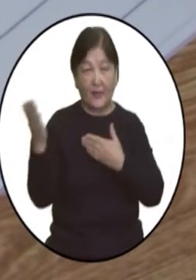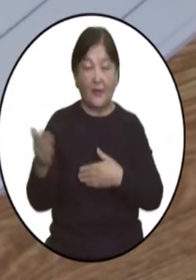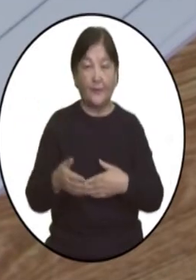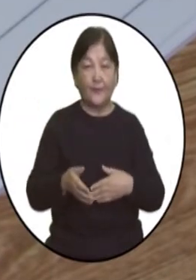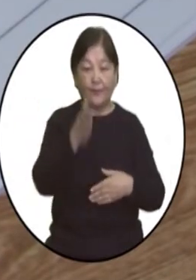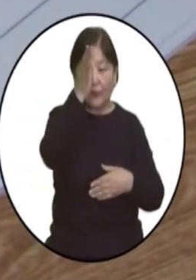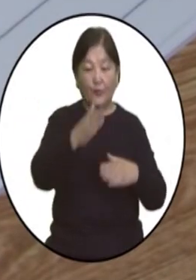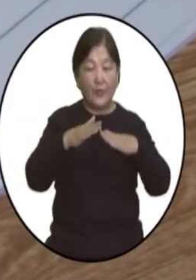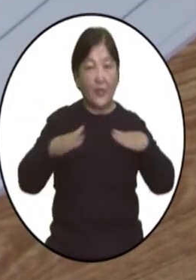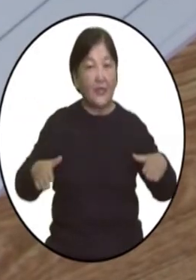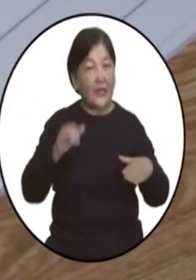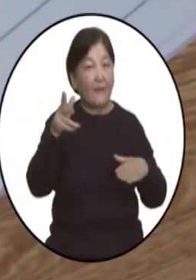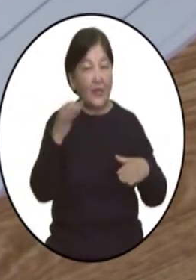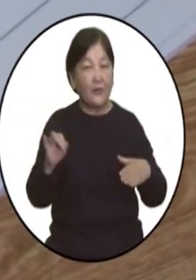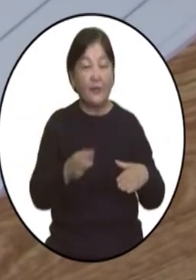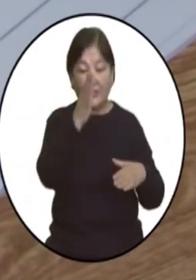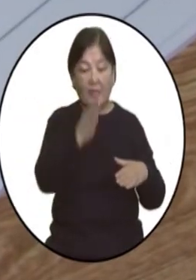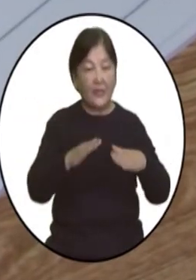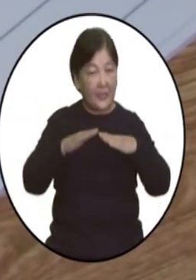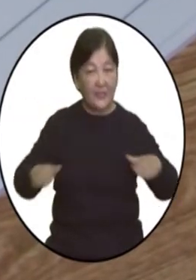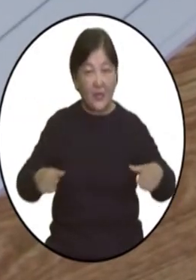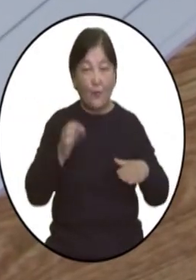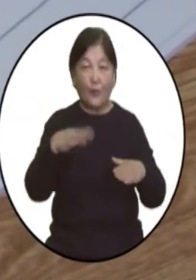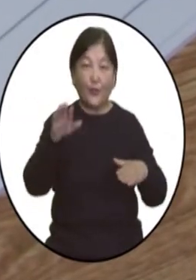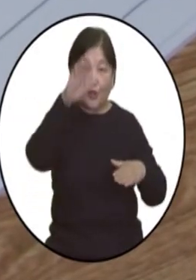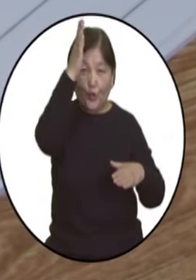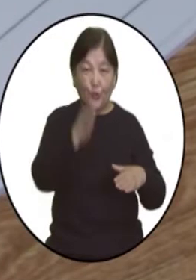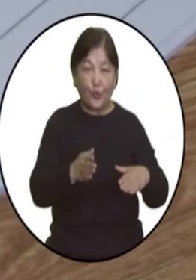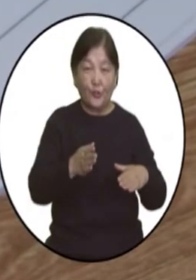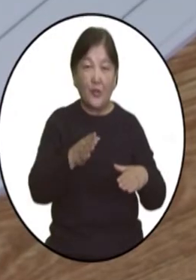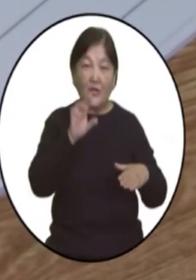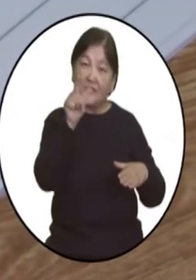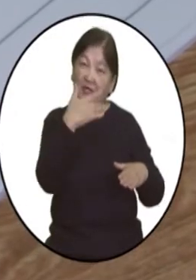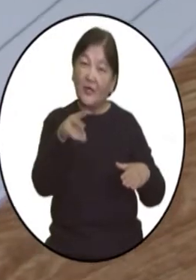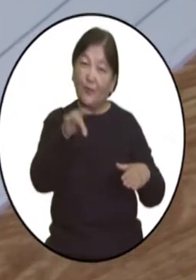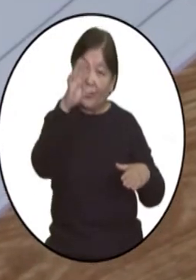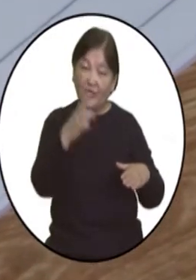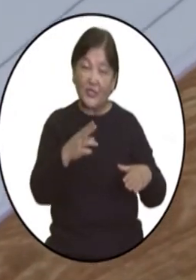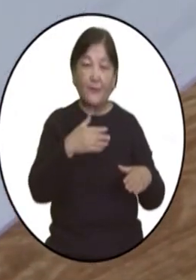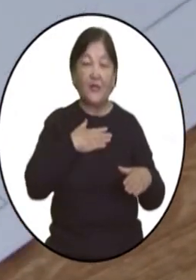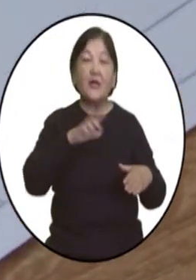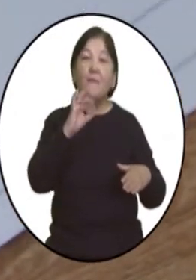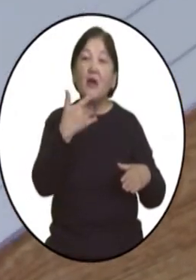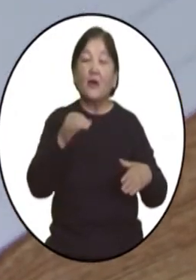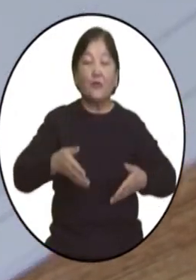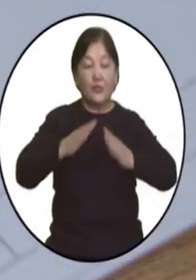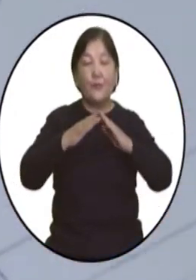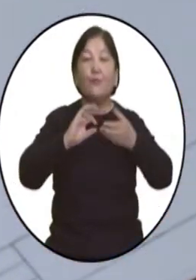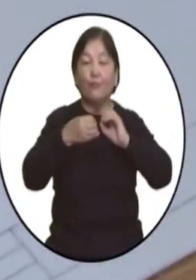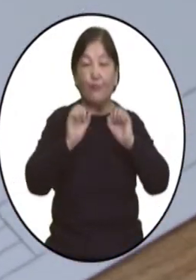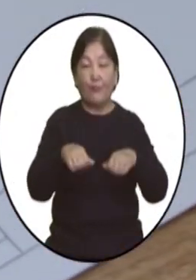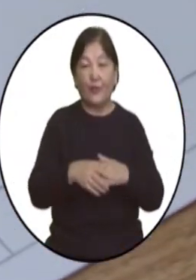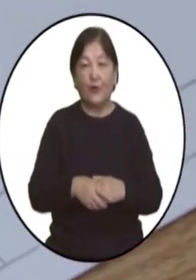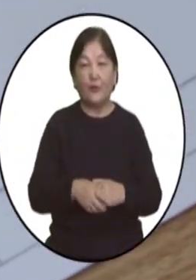хавтгай болон тэнхлэгээс хамаарч окторгод байрших цэгийн проекцийг бид нар байгуулж болдгоо. Үүний тулд эхлээд